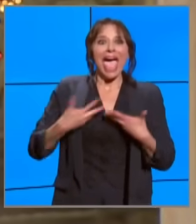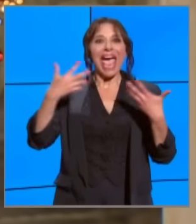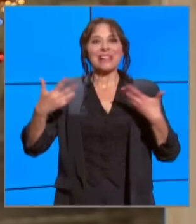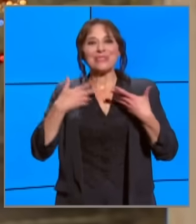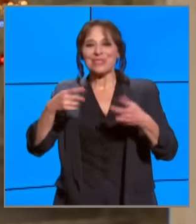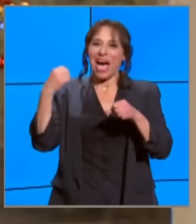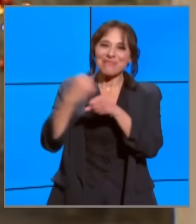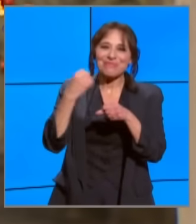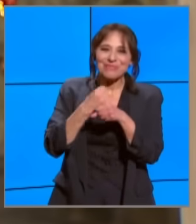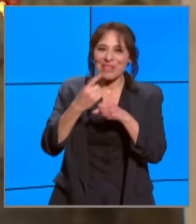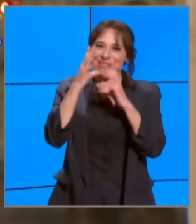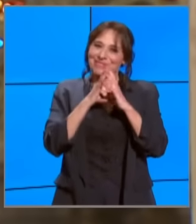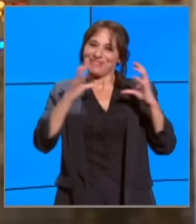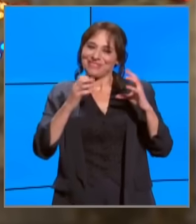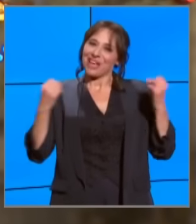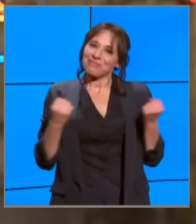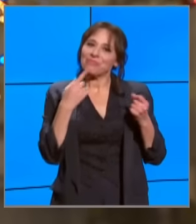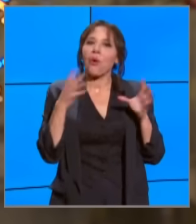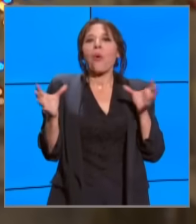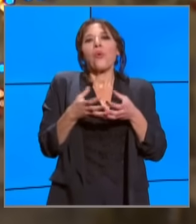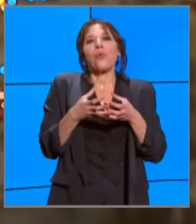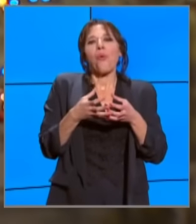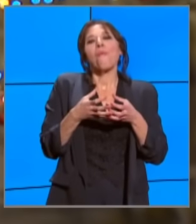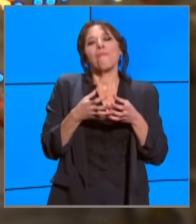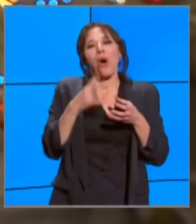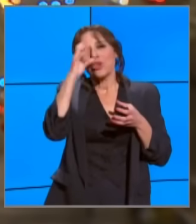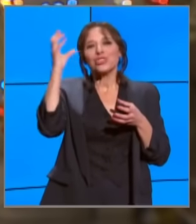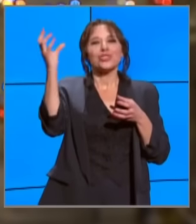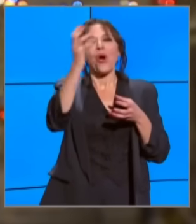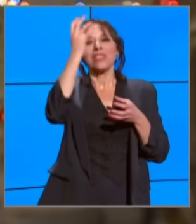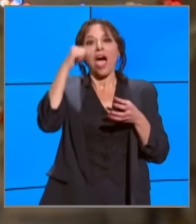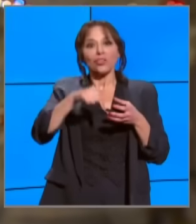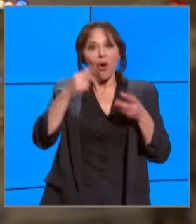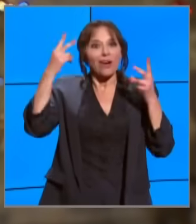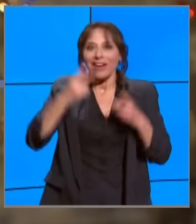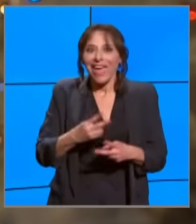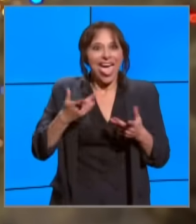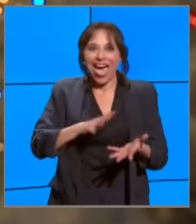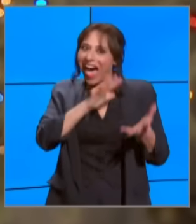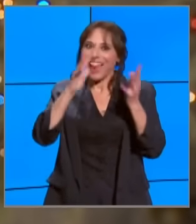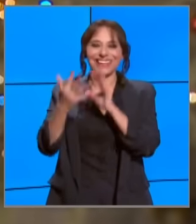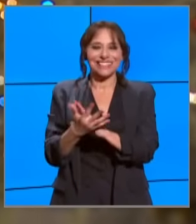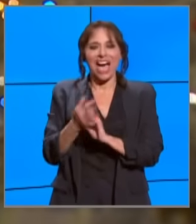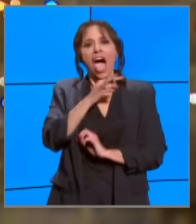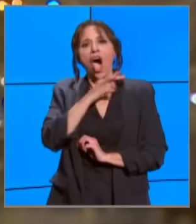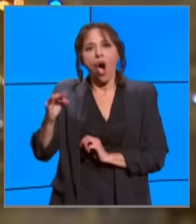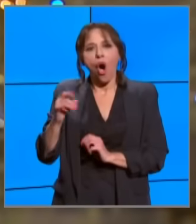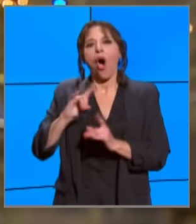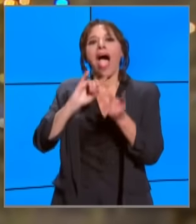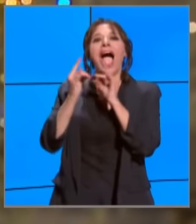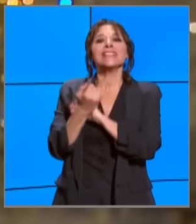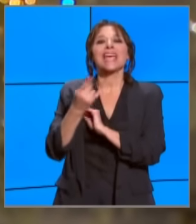pizzaout promossa da un gruppo di sognatori che cambiano la realtà O di quelli che lo fanno a Casal di